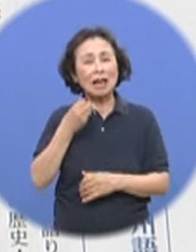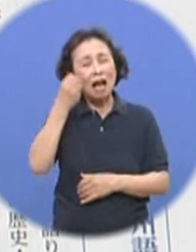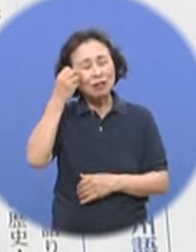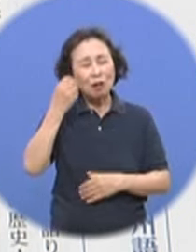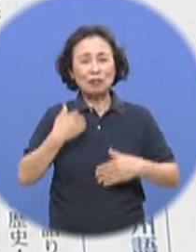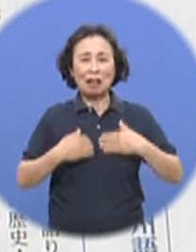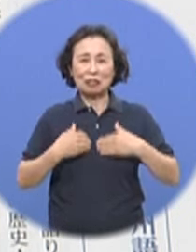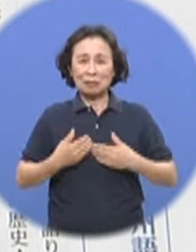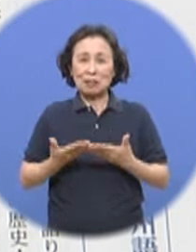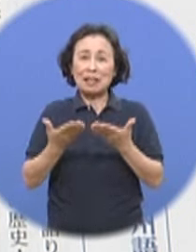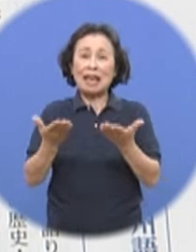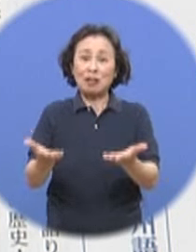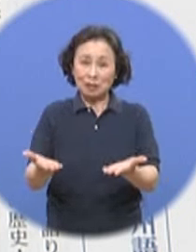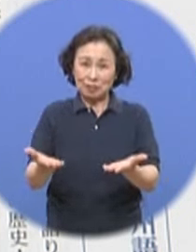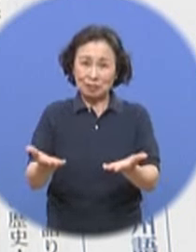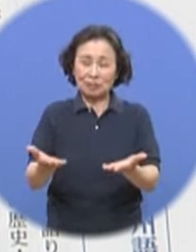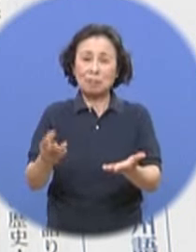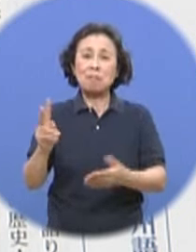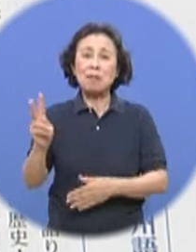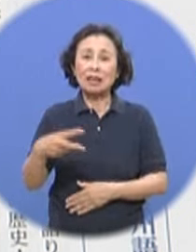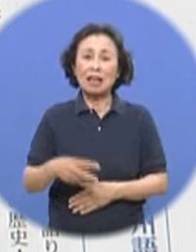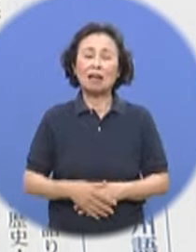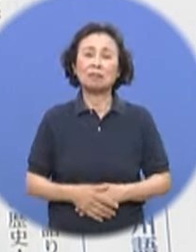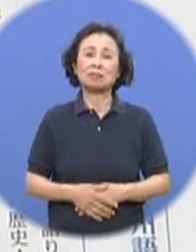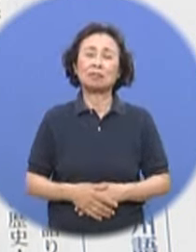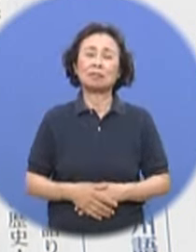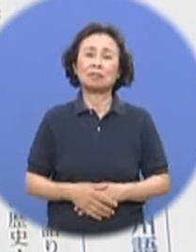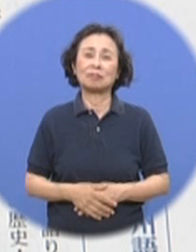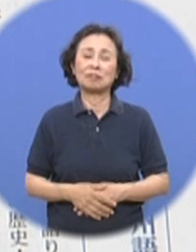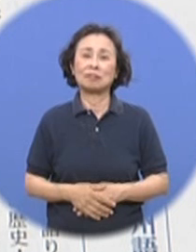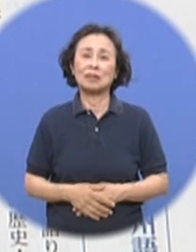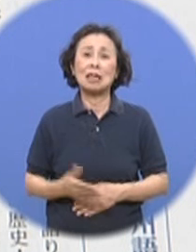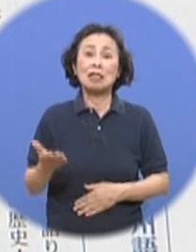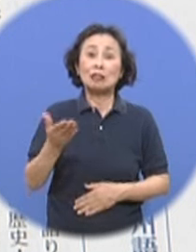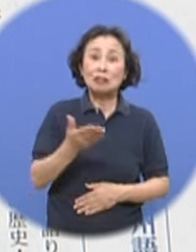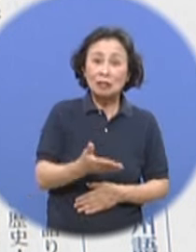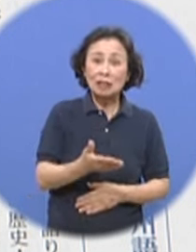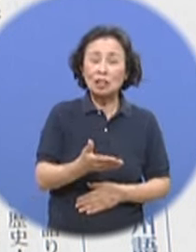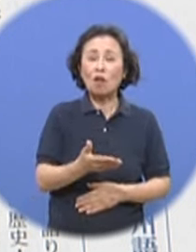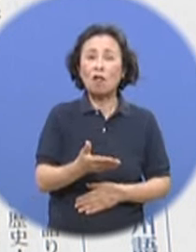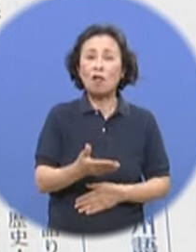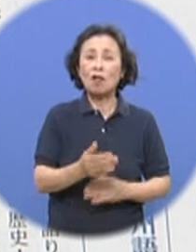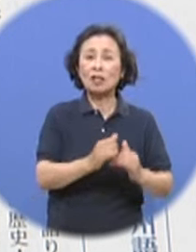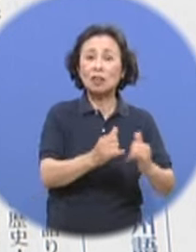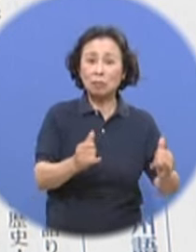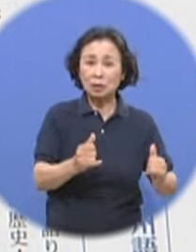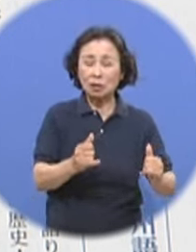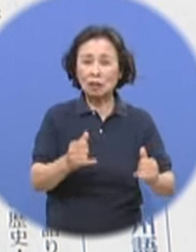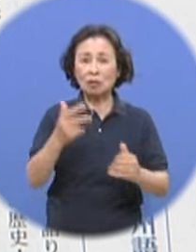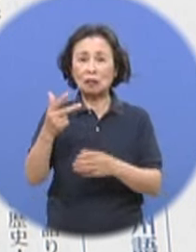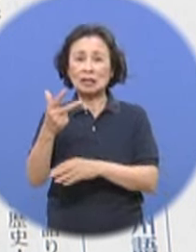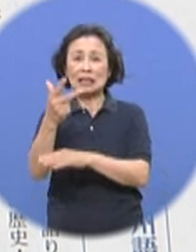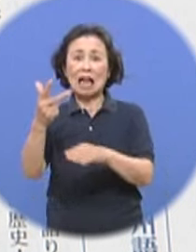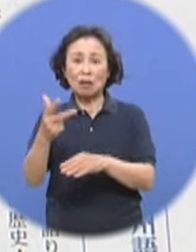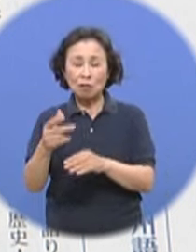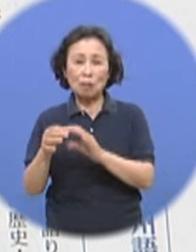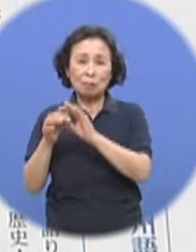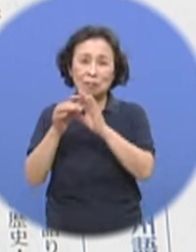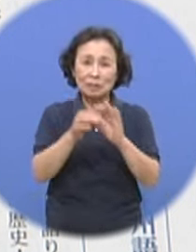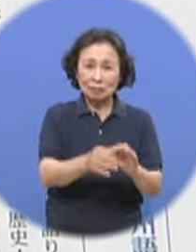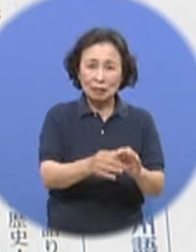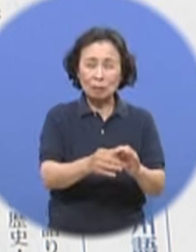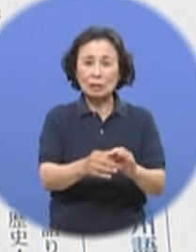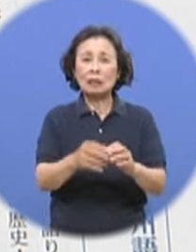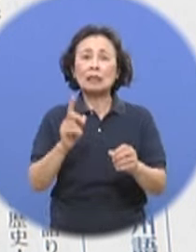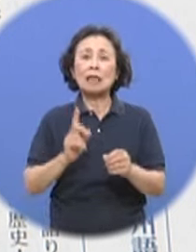楽しみを提供するとともに、資産を次世代へ確実に引き継いでいくため、さまざまな施策に取